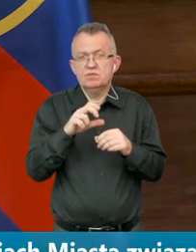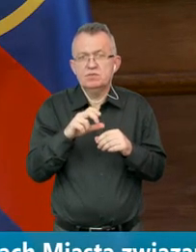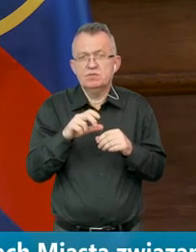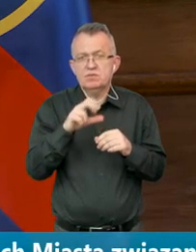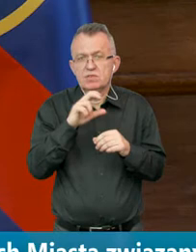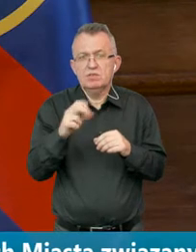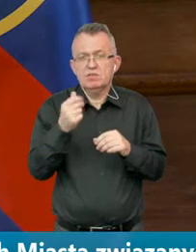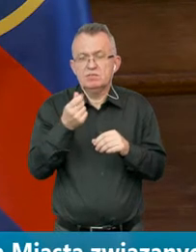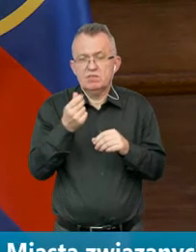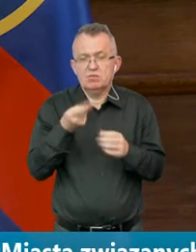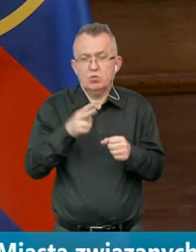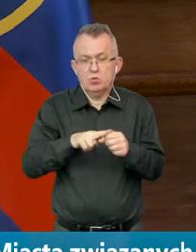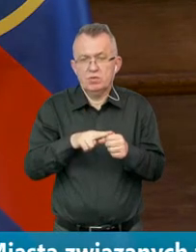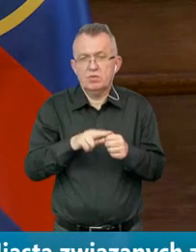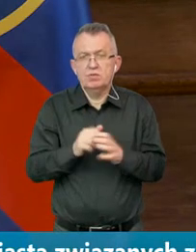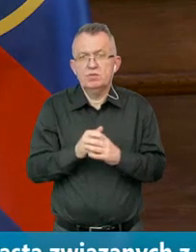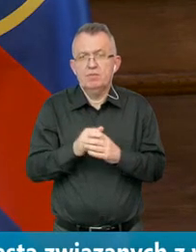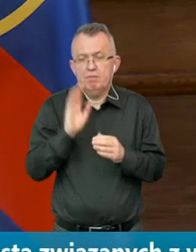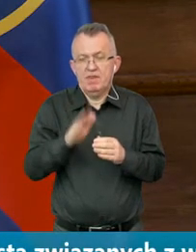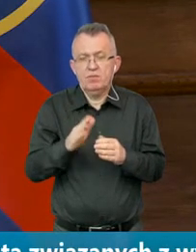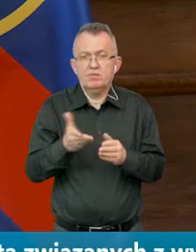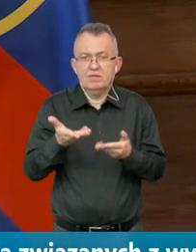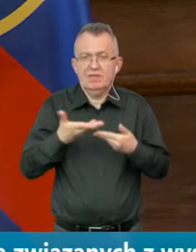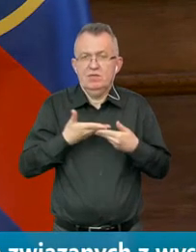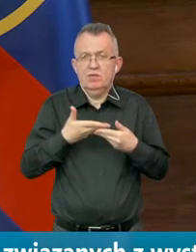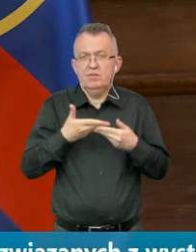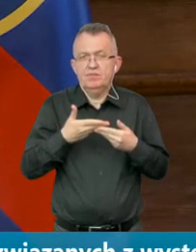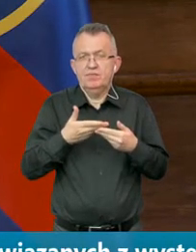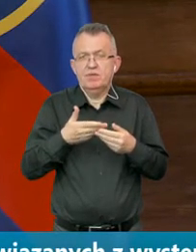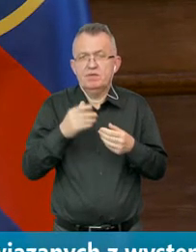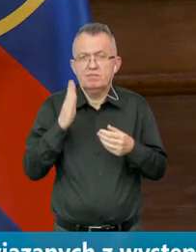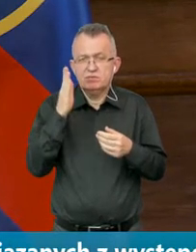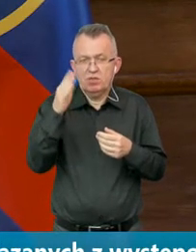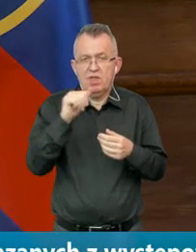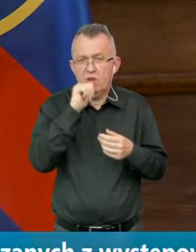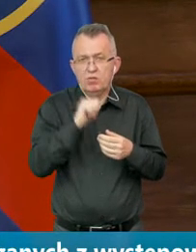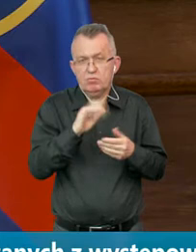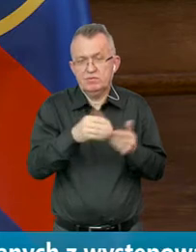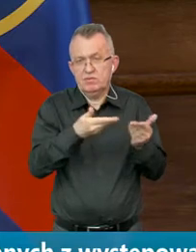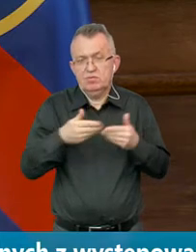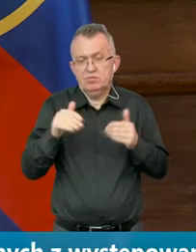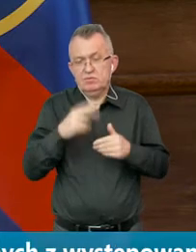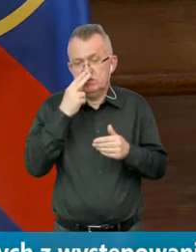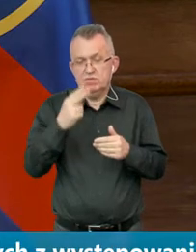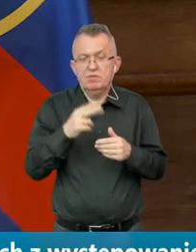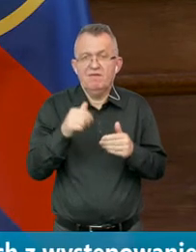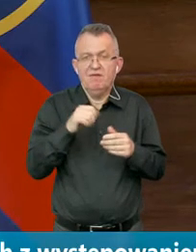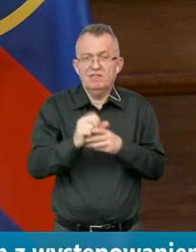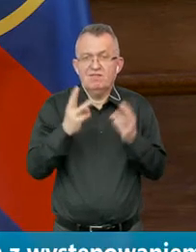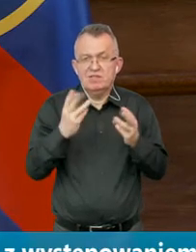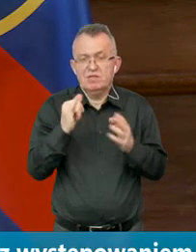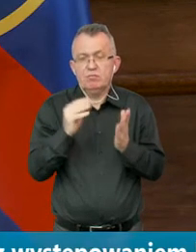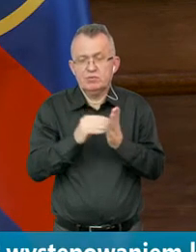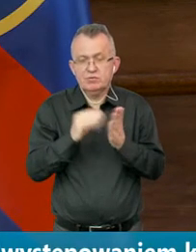te środki, które będą w ramach kolejnej perspektywy unijnej, może pozwolą nam zrealizować. To zadanie jest na pewno ważne i